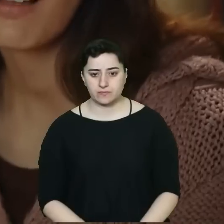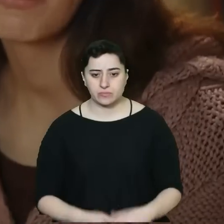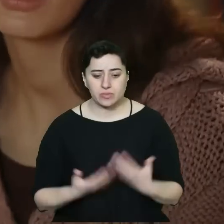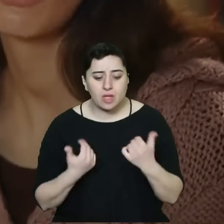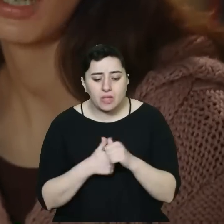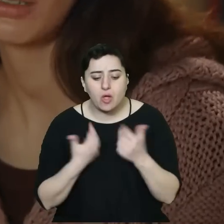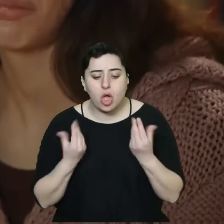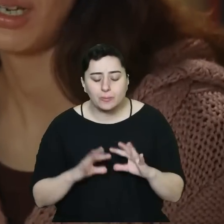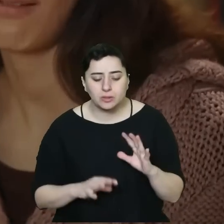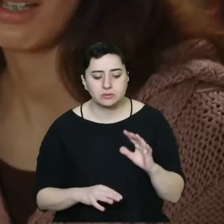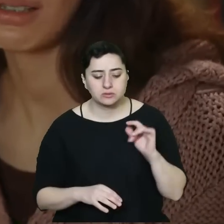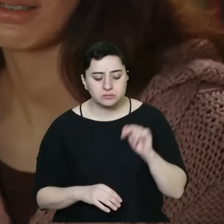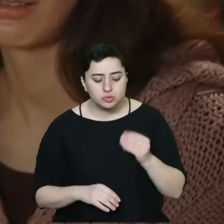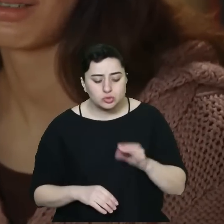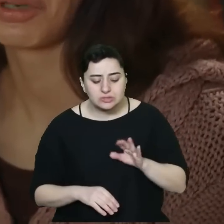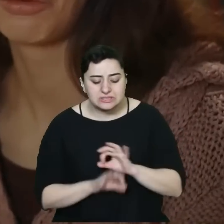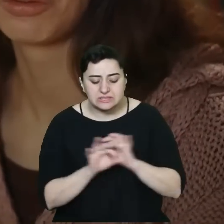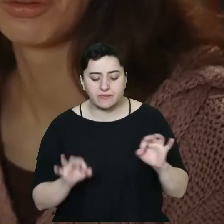Daha evlenmeden öğrendim ben evlatsızlığın ne demek olduğunu.